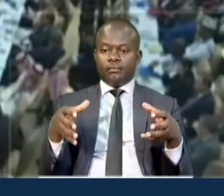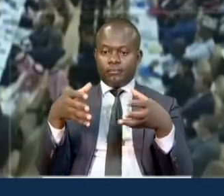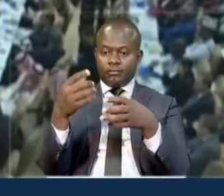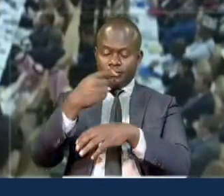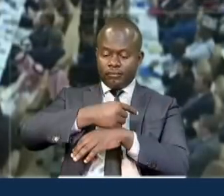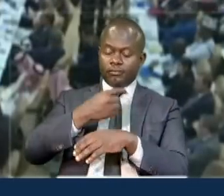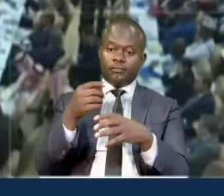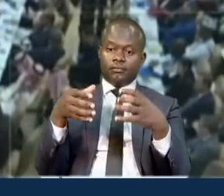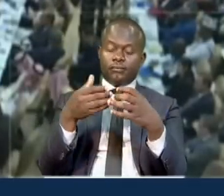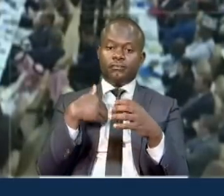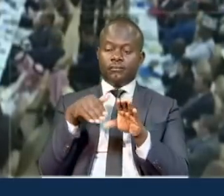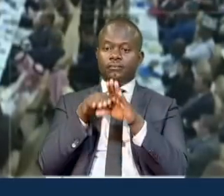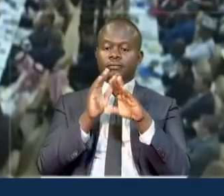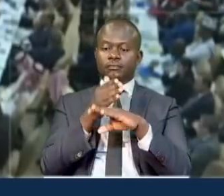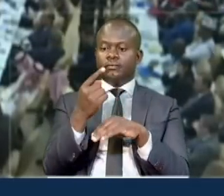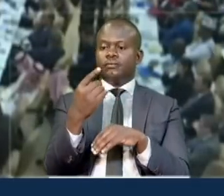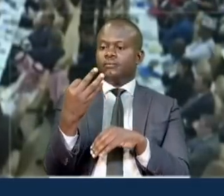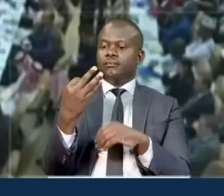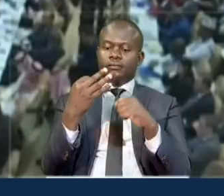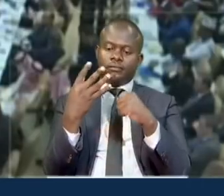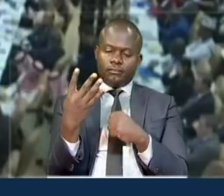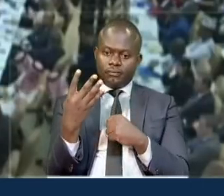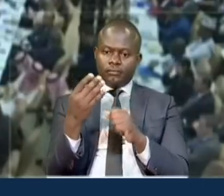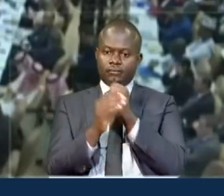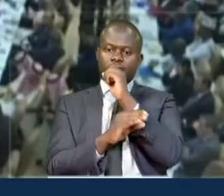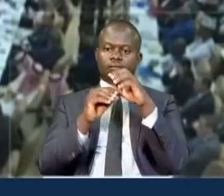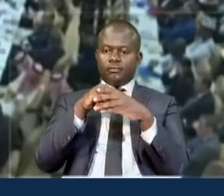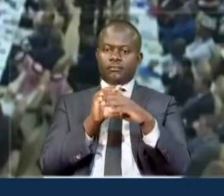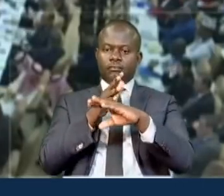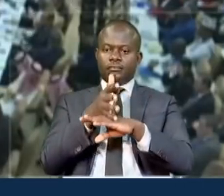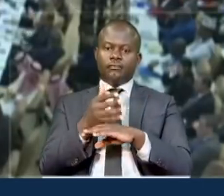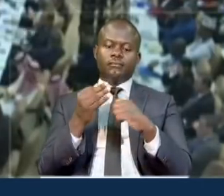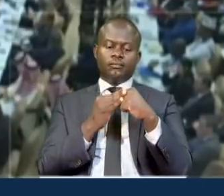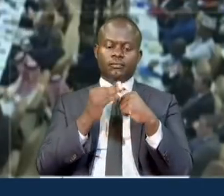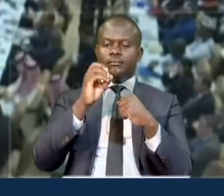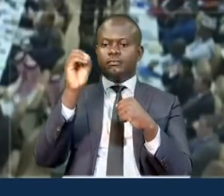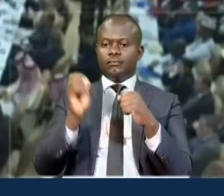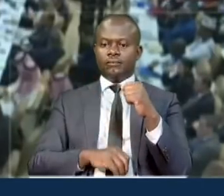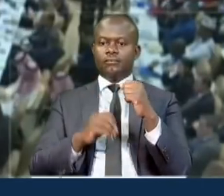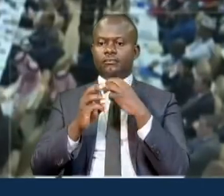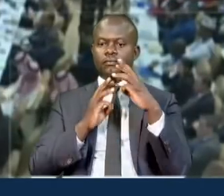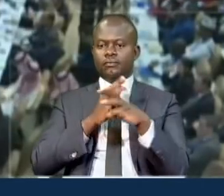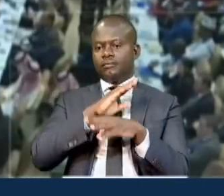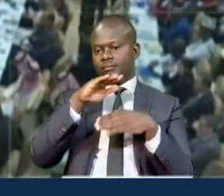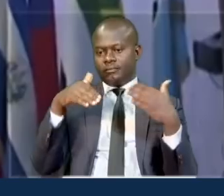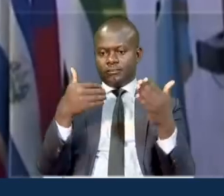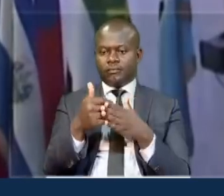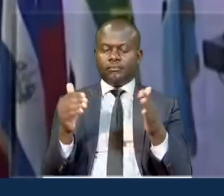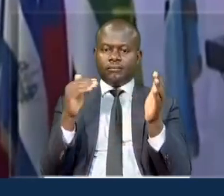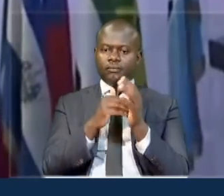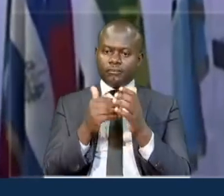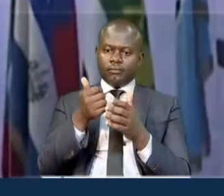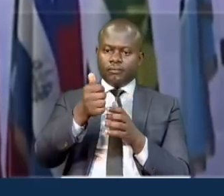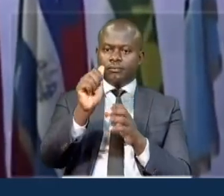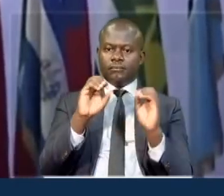rifite abanyamuryango 134, ibihugu bituwe n'abarenga 80% by'abatuye isi, ndetse akaba